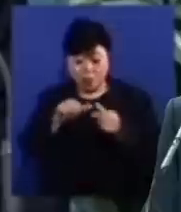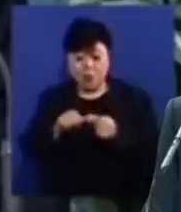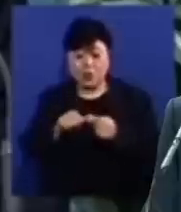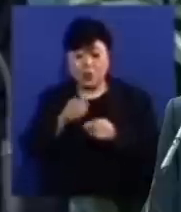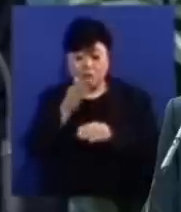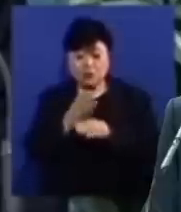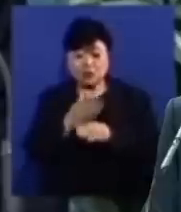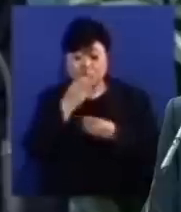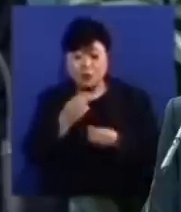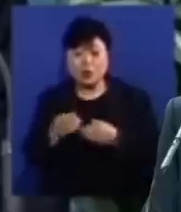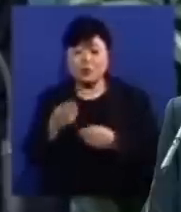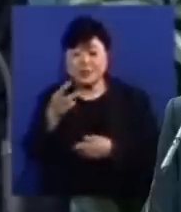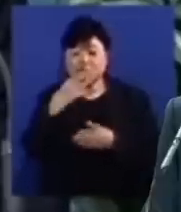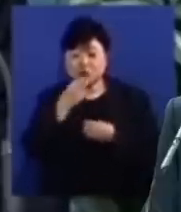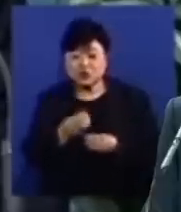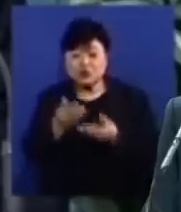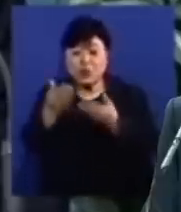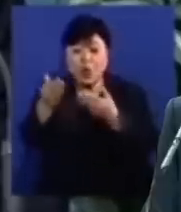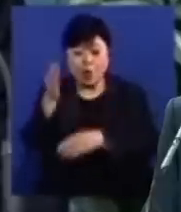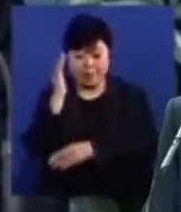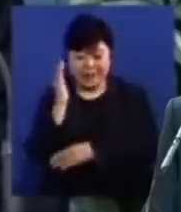여러 가지 말씀을